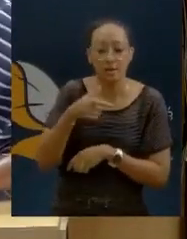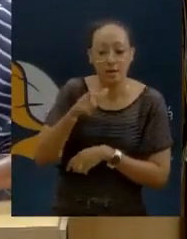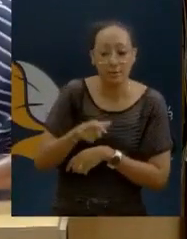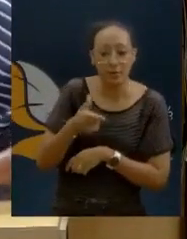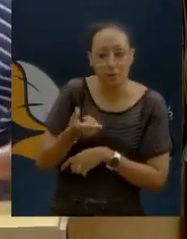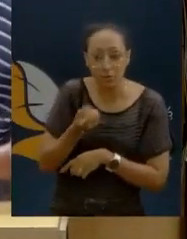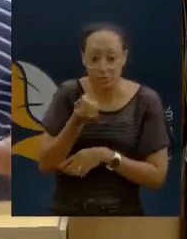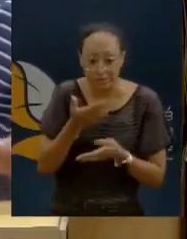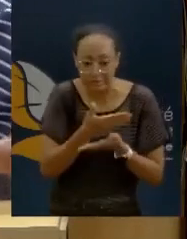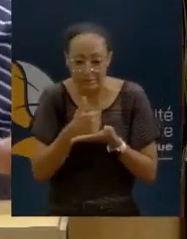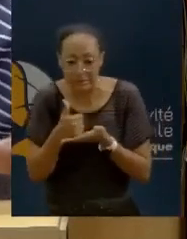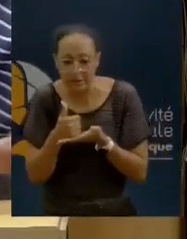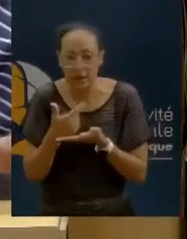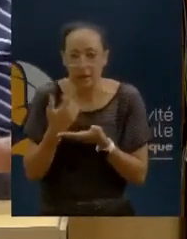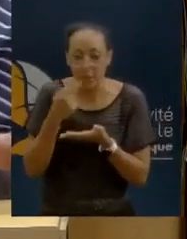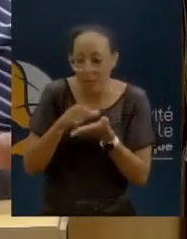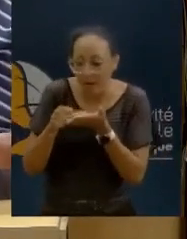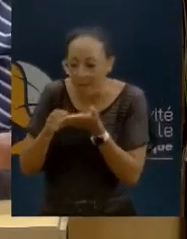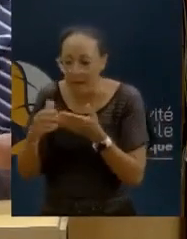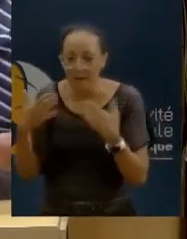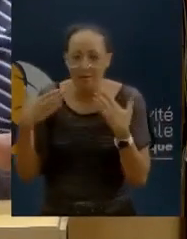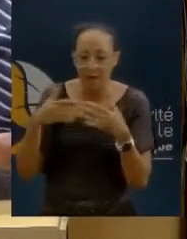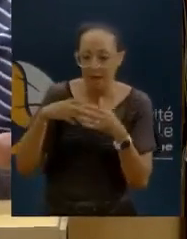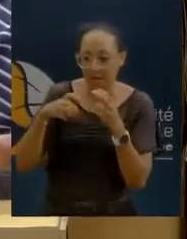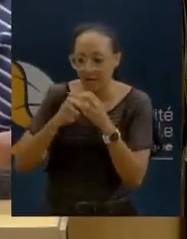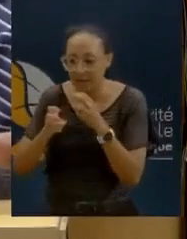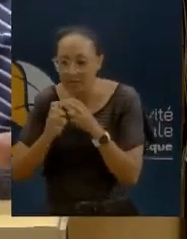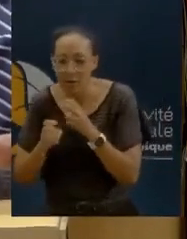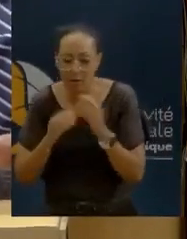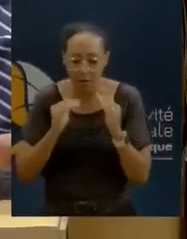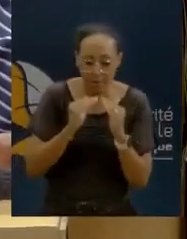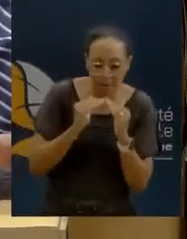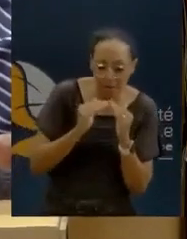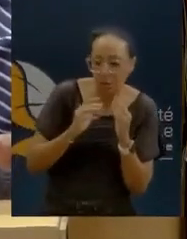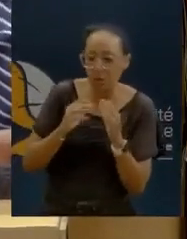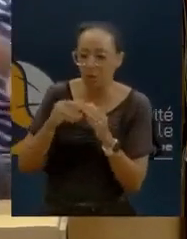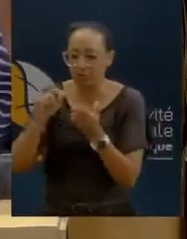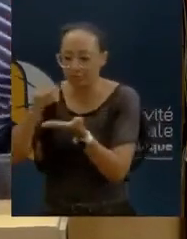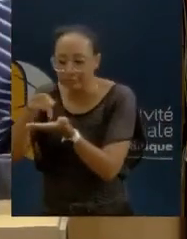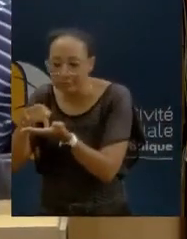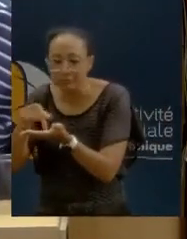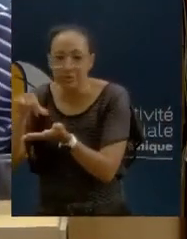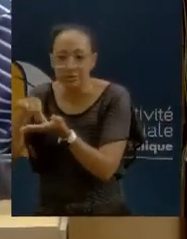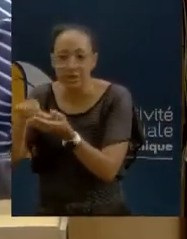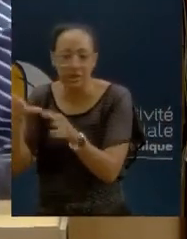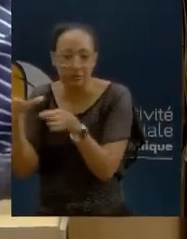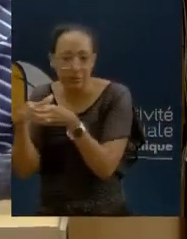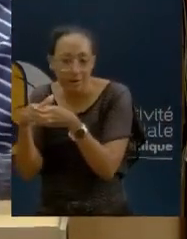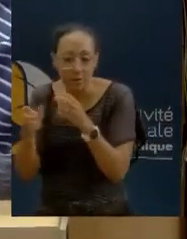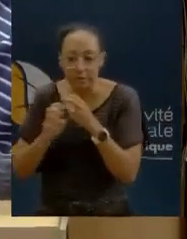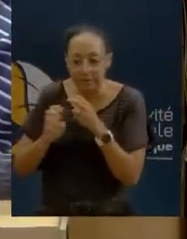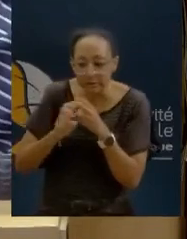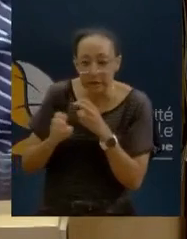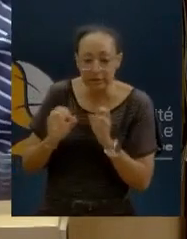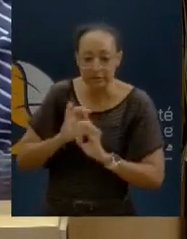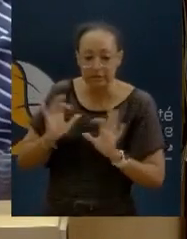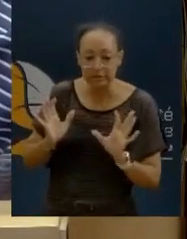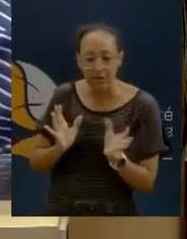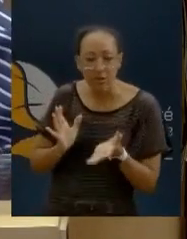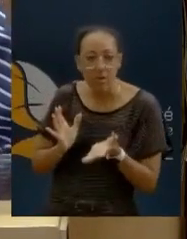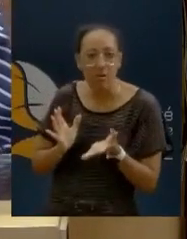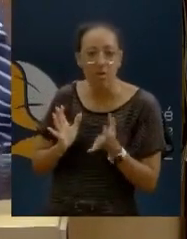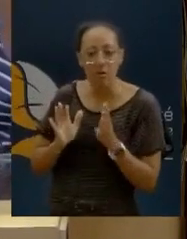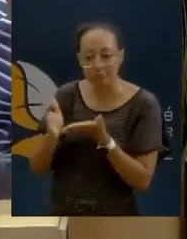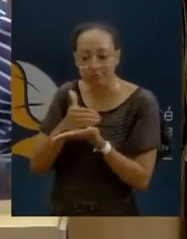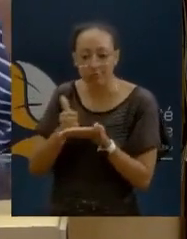cette petite rémunération pour payer ses frais de déplacement, domicile à son lieu de formation, sans ressources, il s'arrête de se